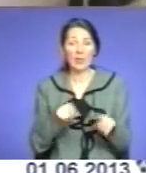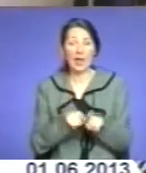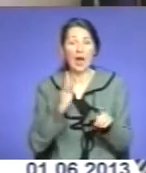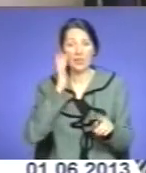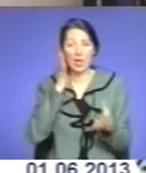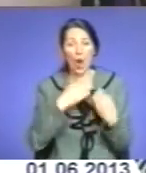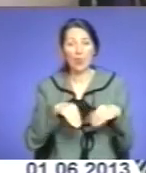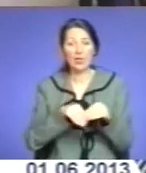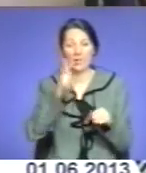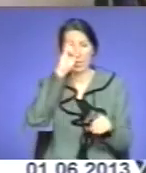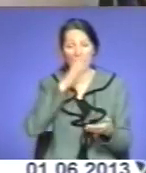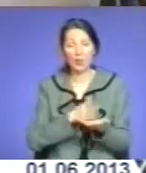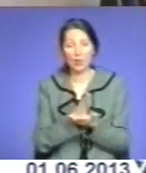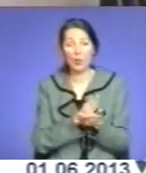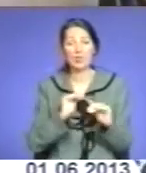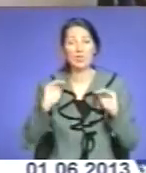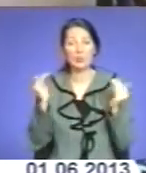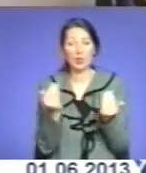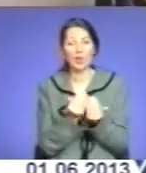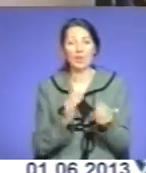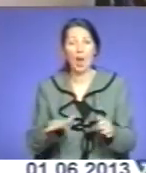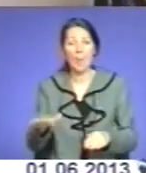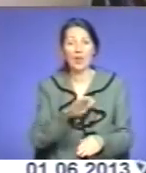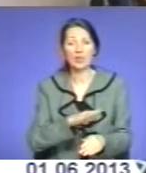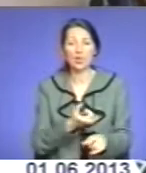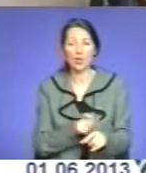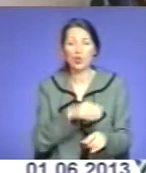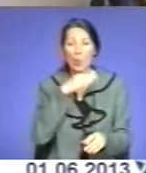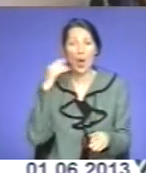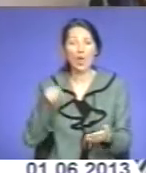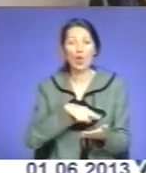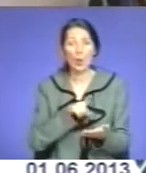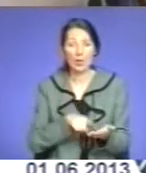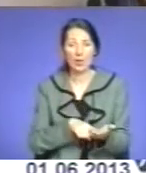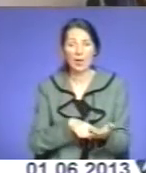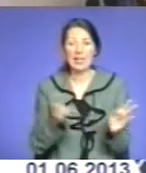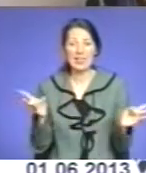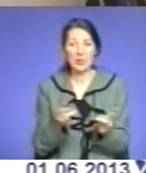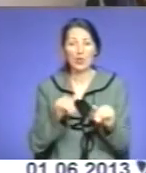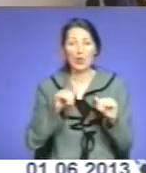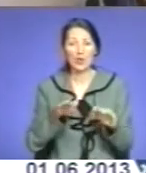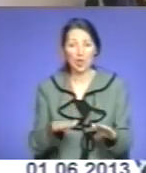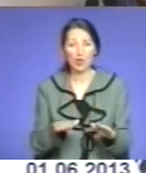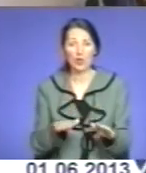державних службовців на спортивних майданчиках. Дуже багато питань необхідно вирішувати